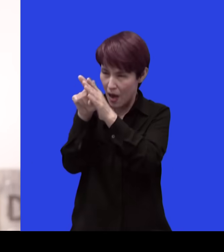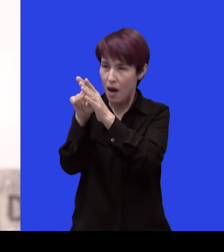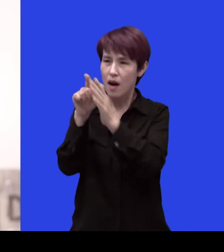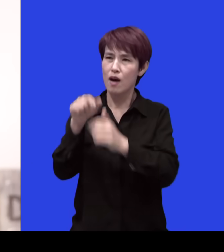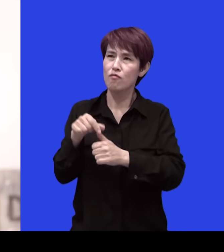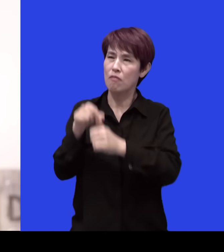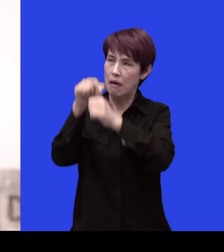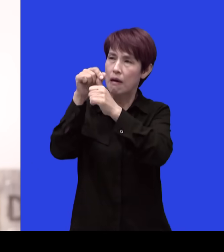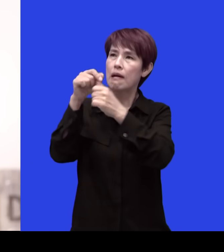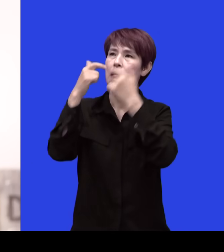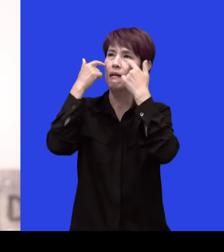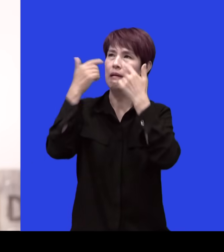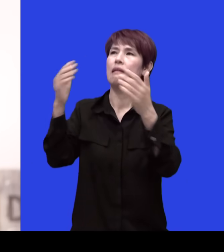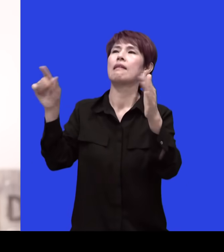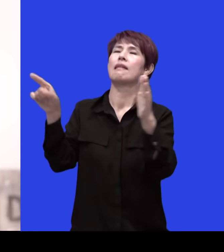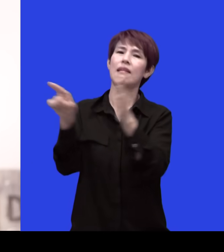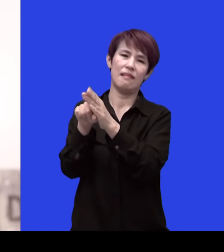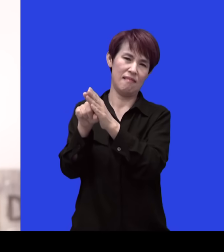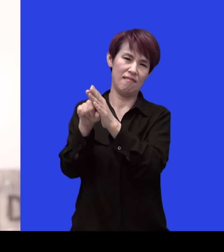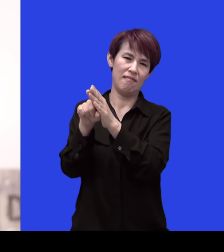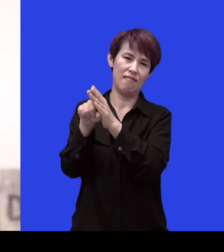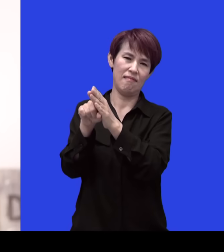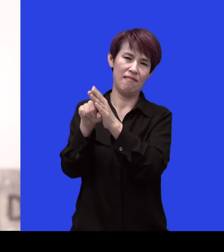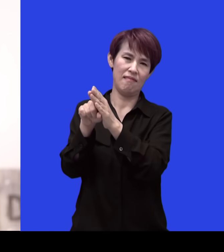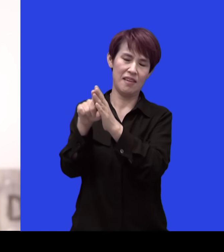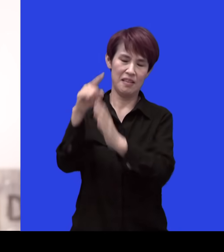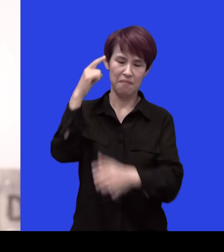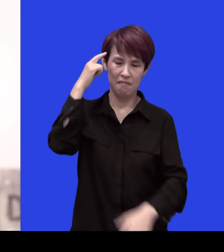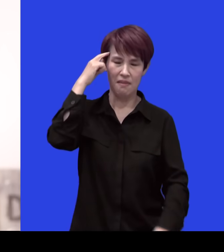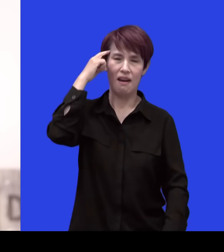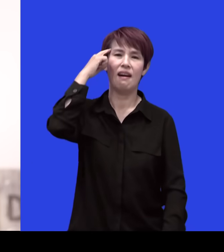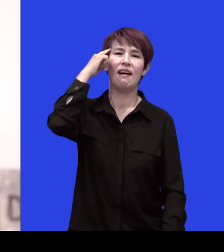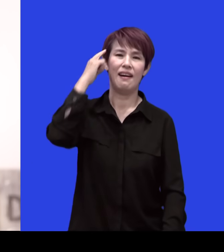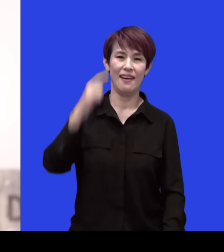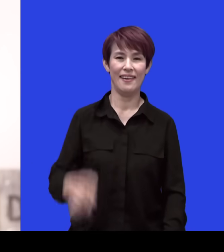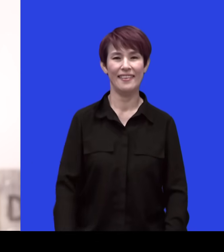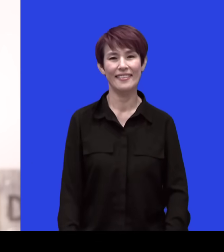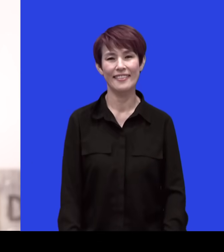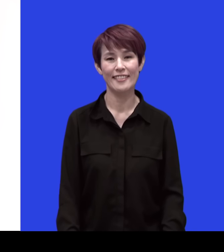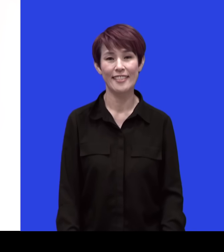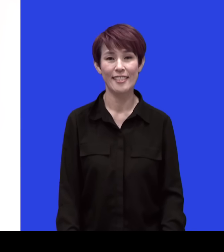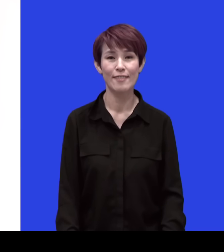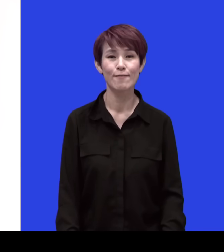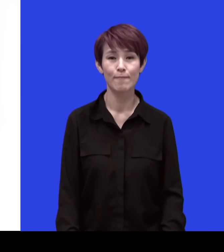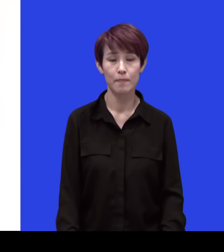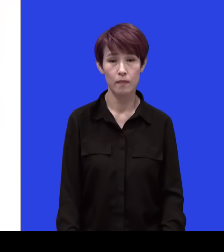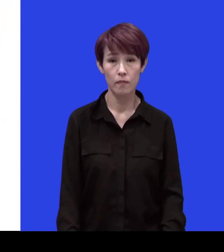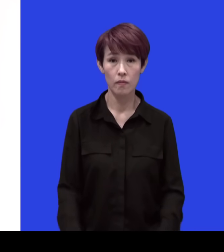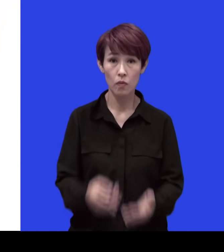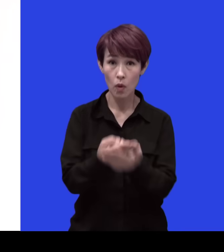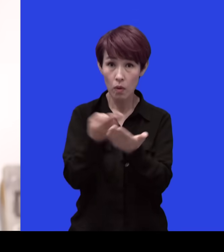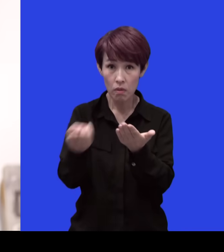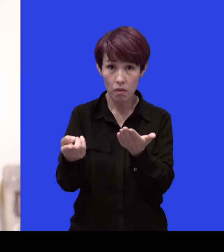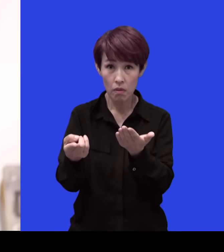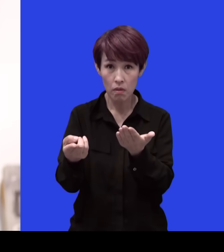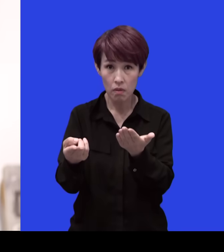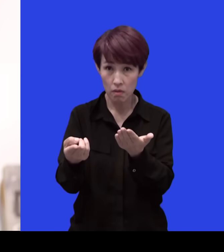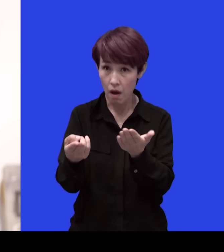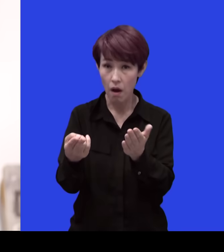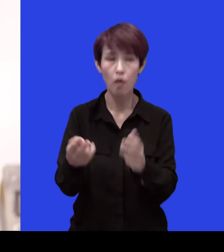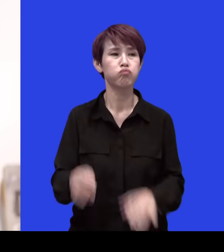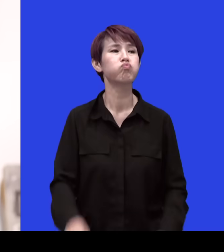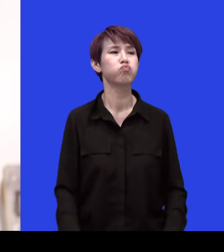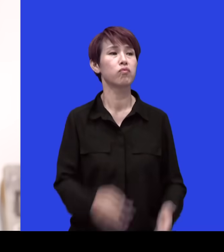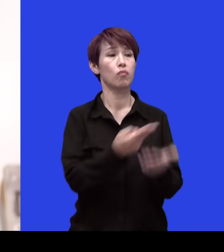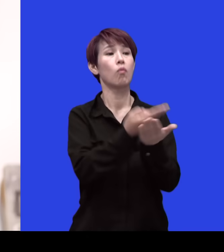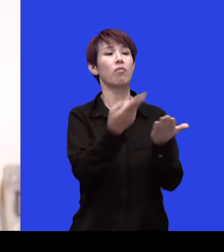구원받은 확신을 네. 그때 그 사건을 통해서 제가 느낀 것 같아요. 예. 퇴원은 일주일 만에 하신 거고. 일주일 만에